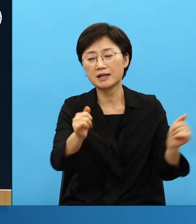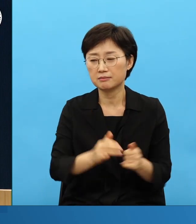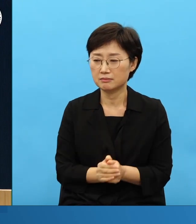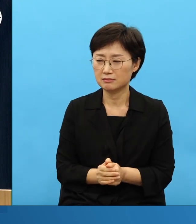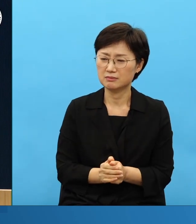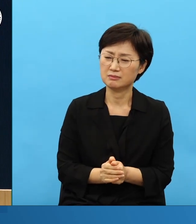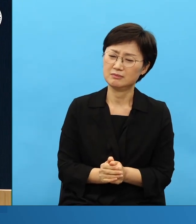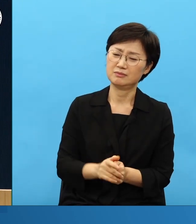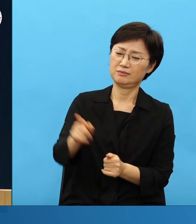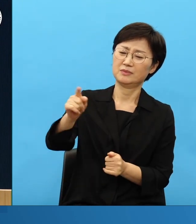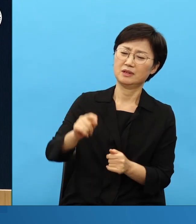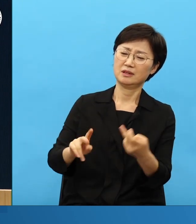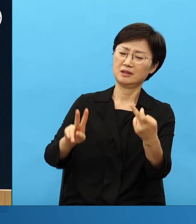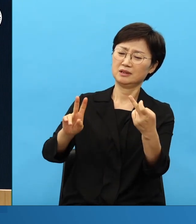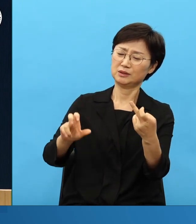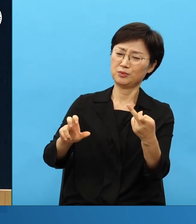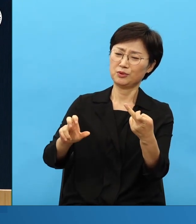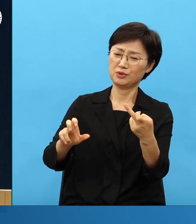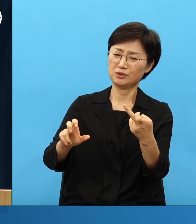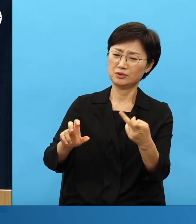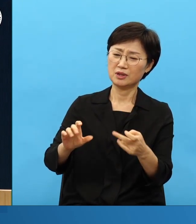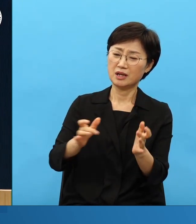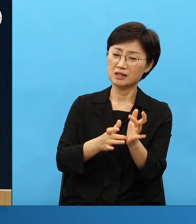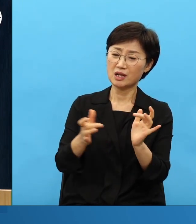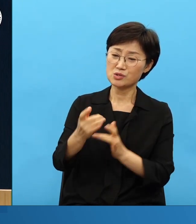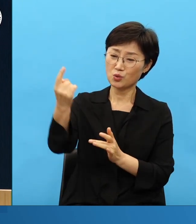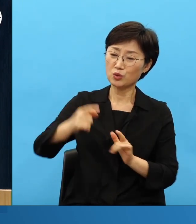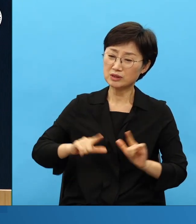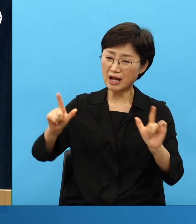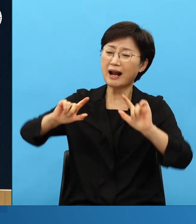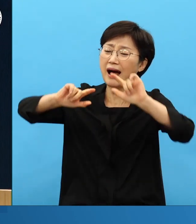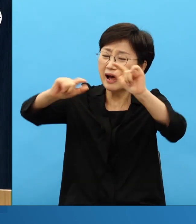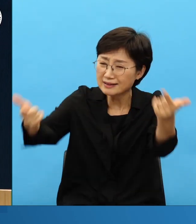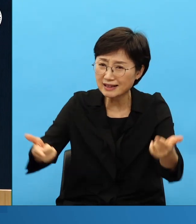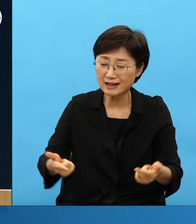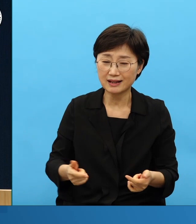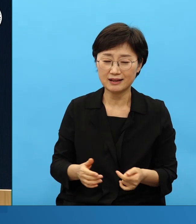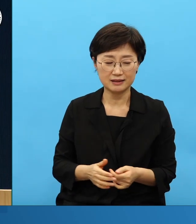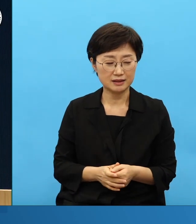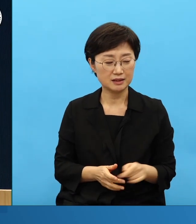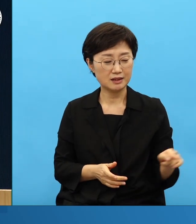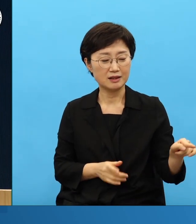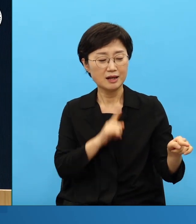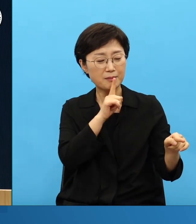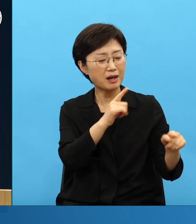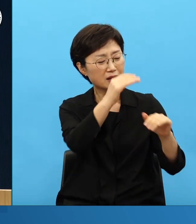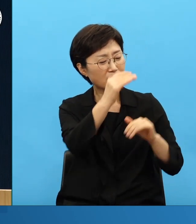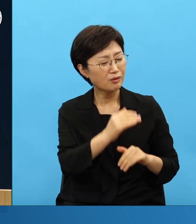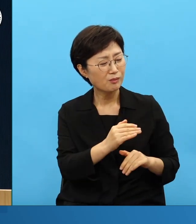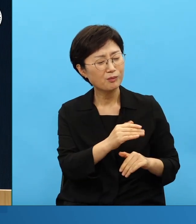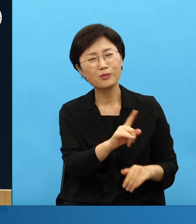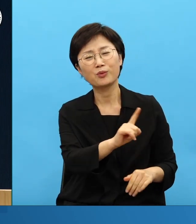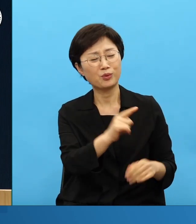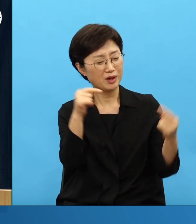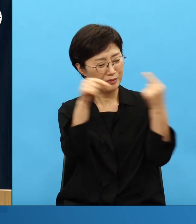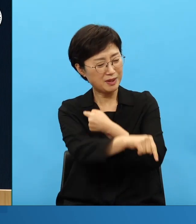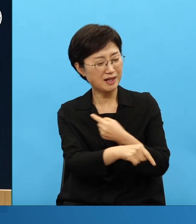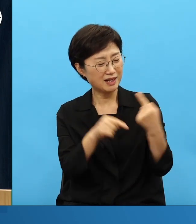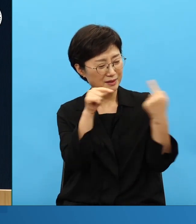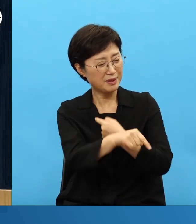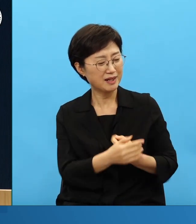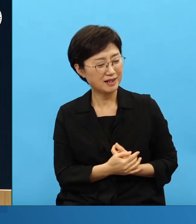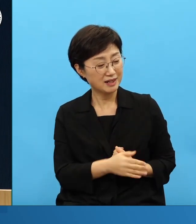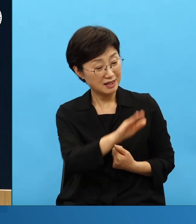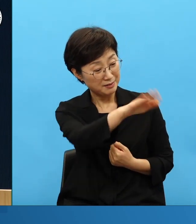by their sheer logic and rationale, they've just come to this, what they think is a marvelous conclusion that December 25th is not Christmas Day. 그래서 내가 그분들